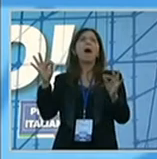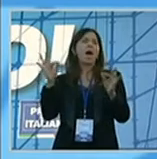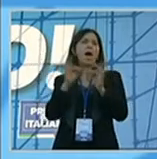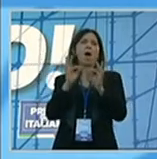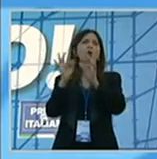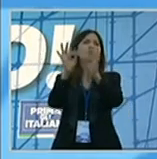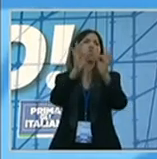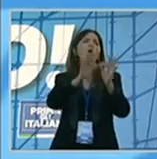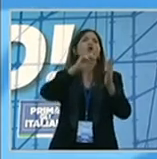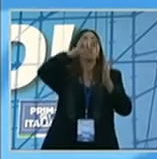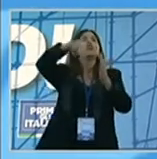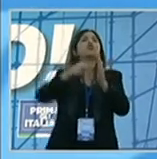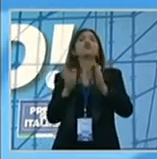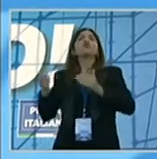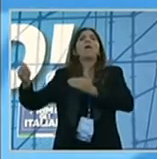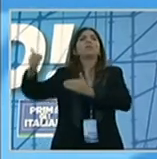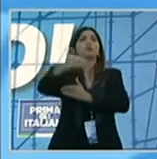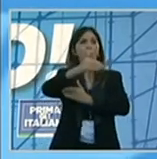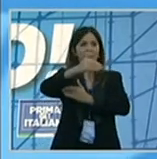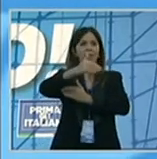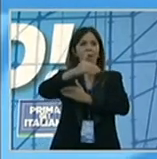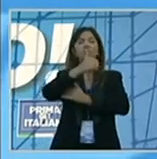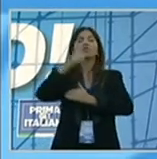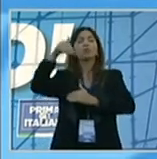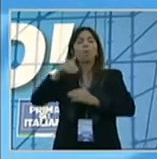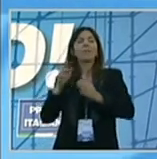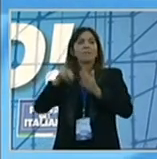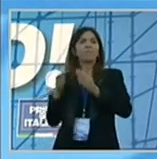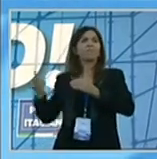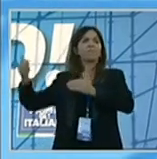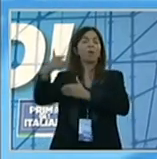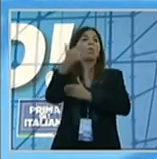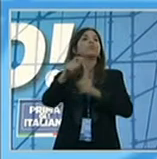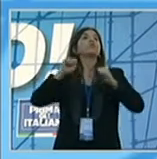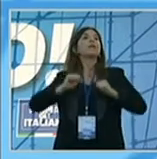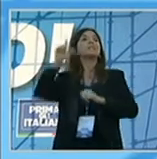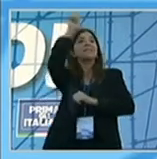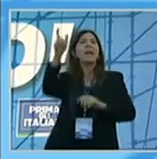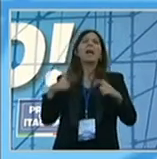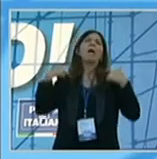100.000 firme contro, perché la cittadinanza italiana non si regala!